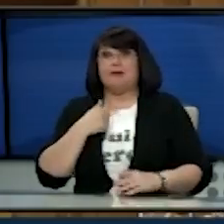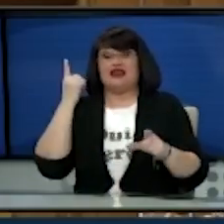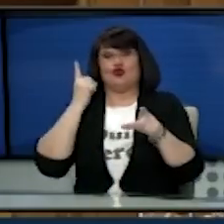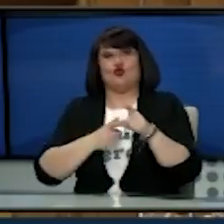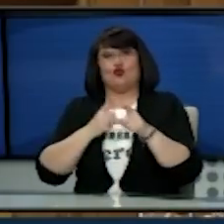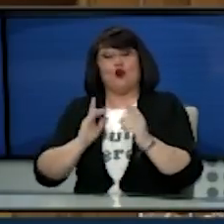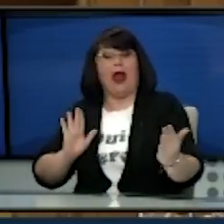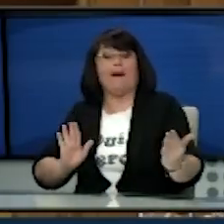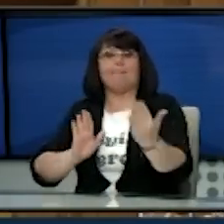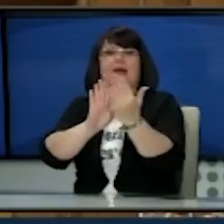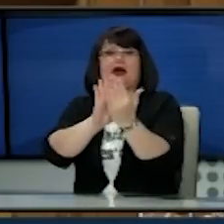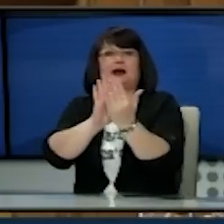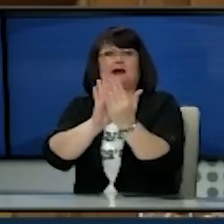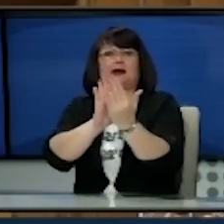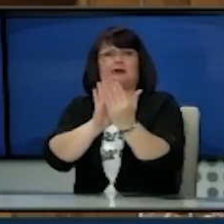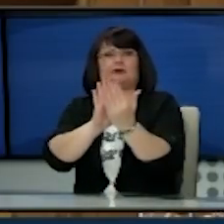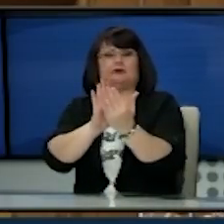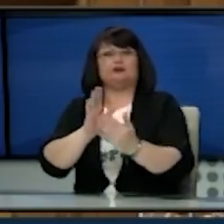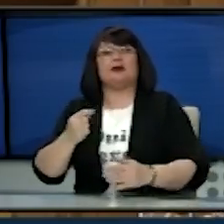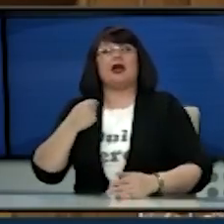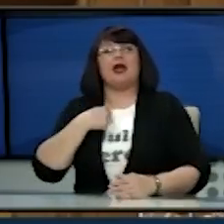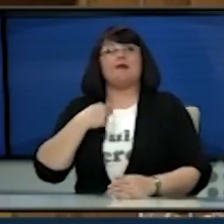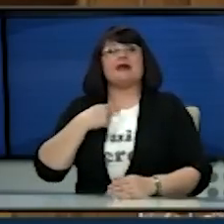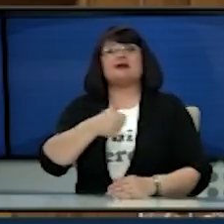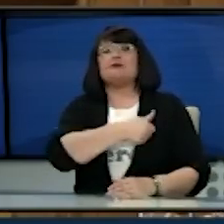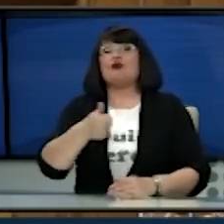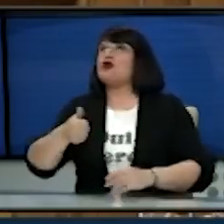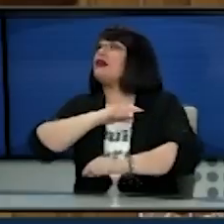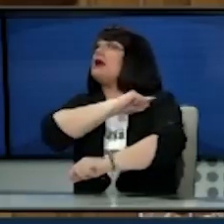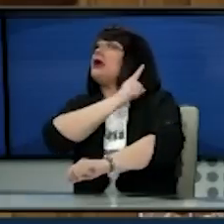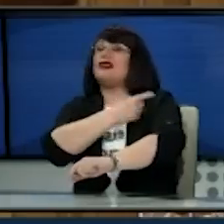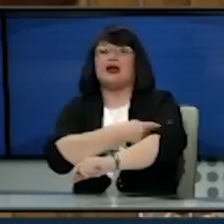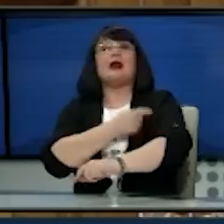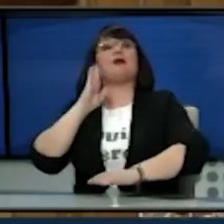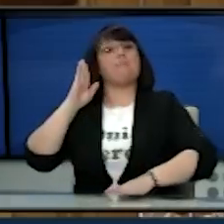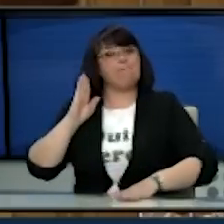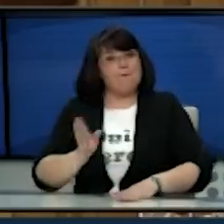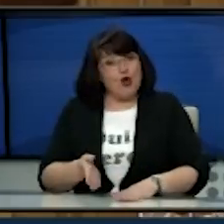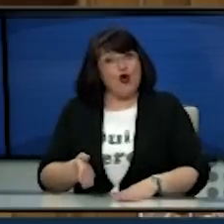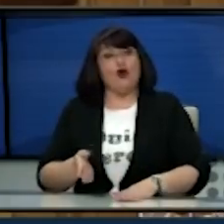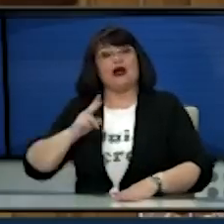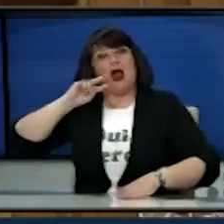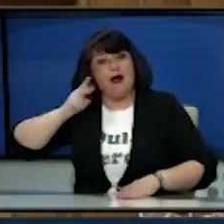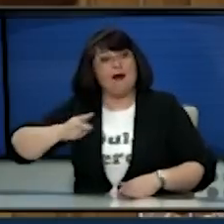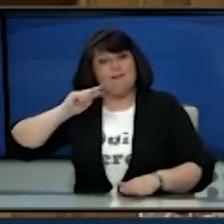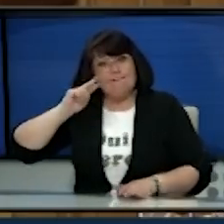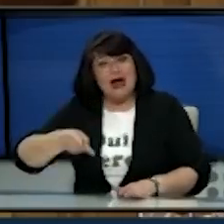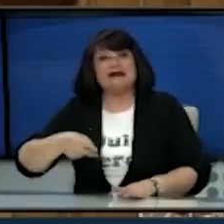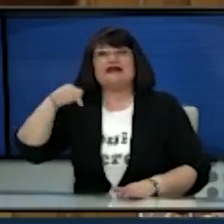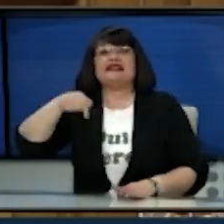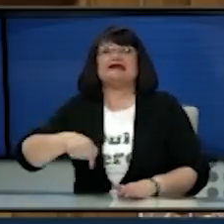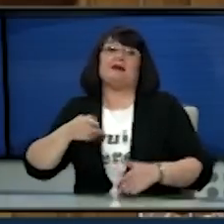το ΚΚΕ που είναι η μοναδική δύναμη που μπορεί και δίνει απαντήσεις στα